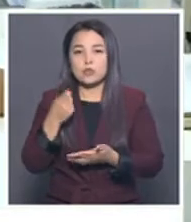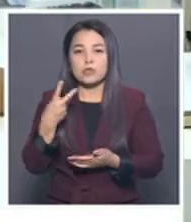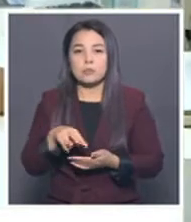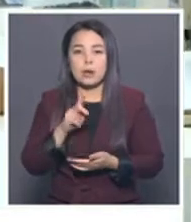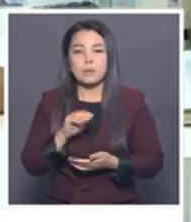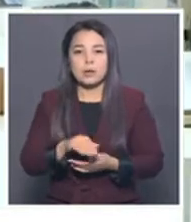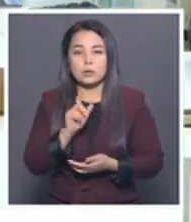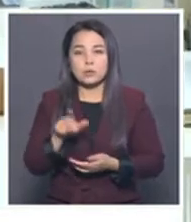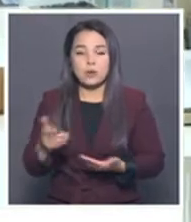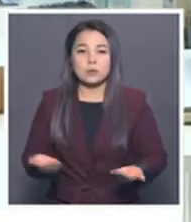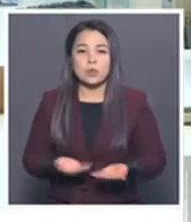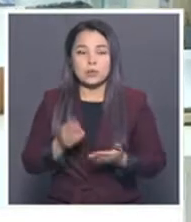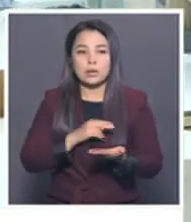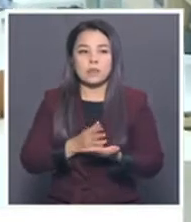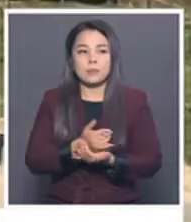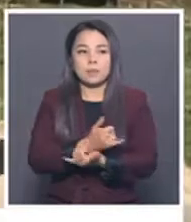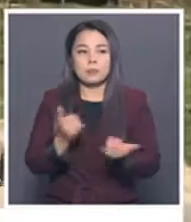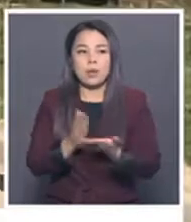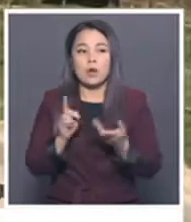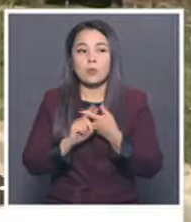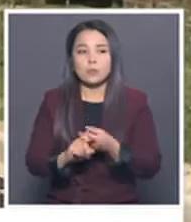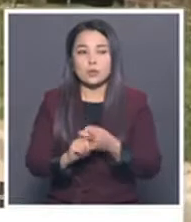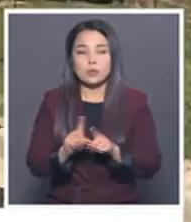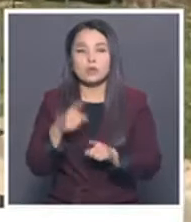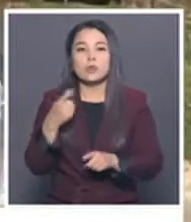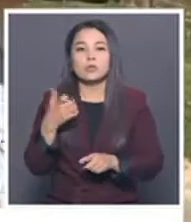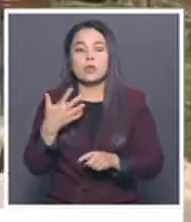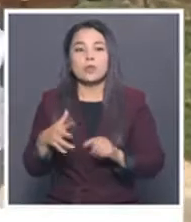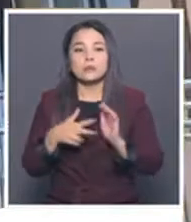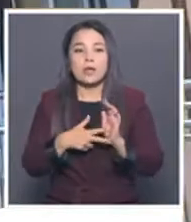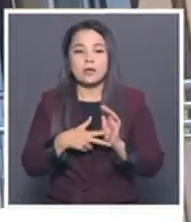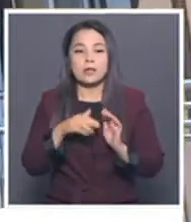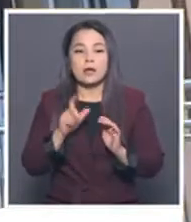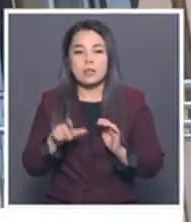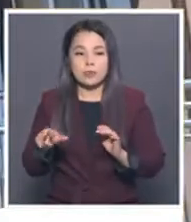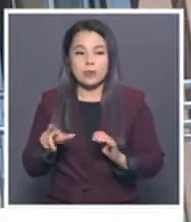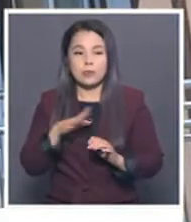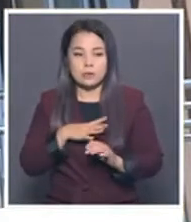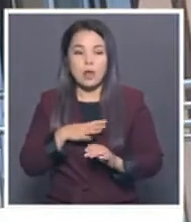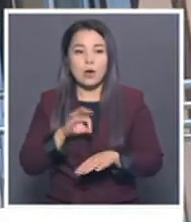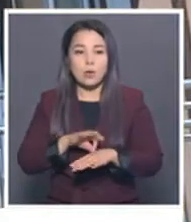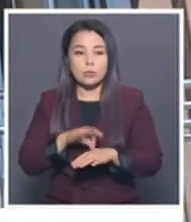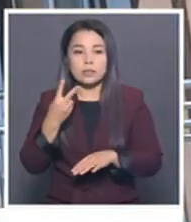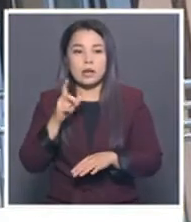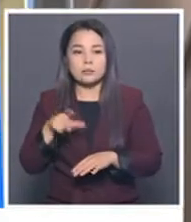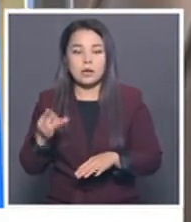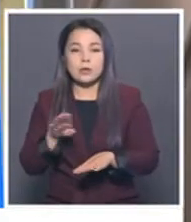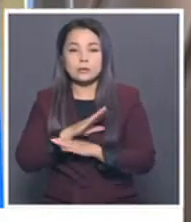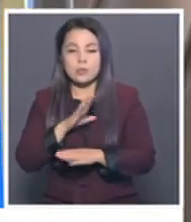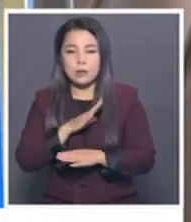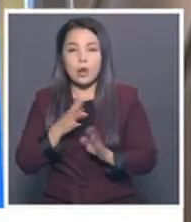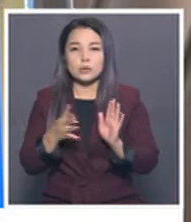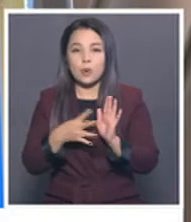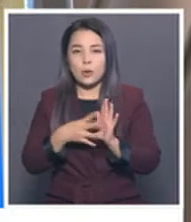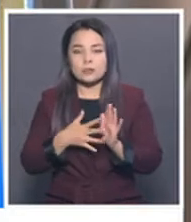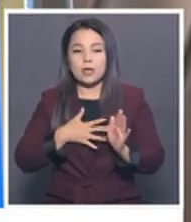тұрғынға қызмет көрсетеді. Ауданда коронавируспен 158 адам ауырып, өкінішке қарай екеуі қайтыс болған. 9 өкпені жасанды